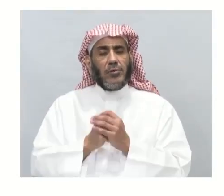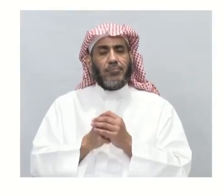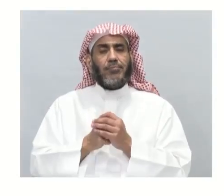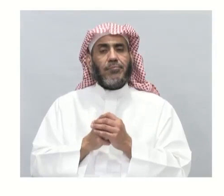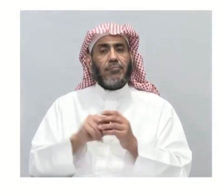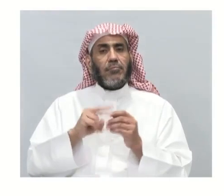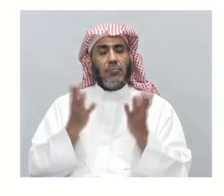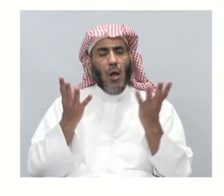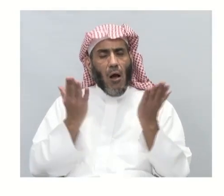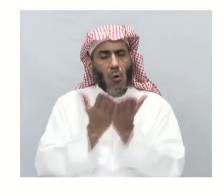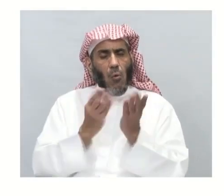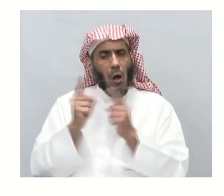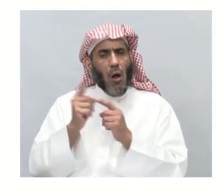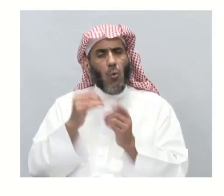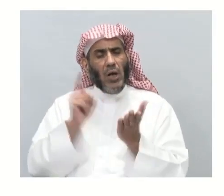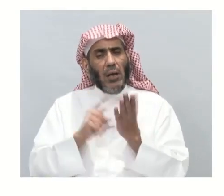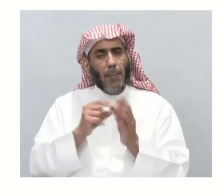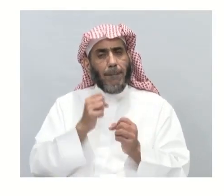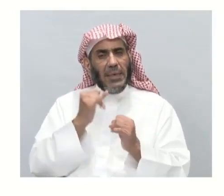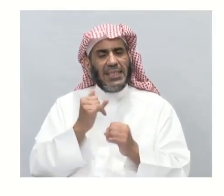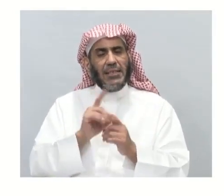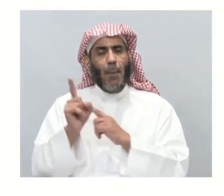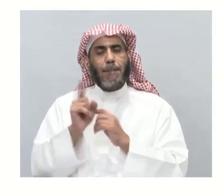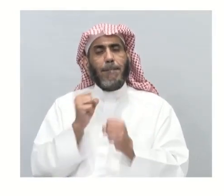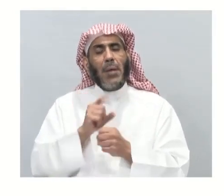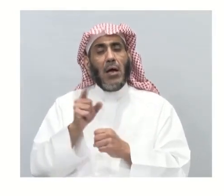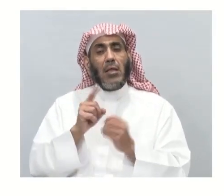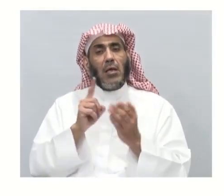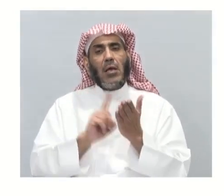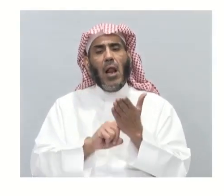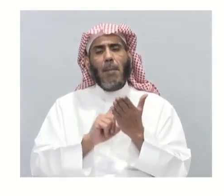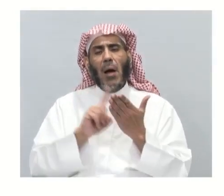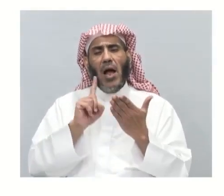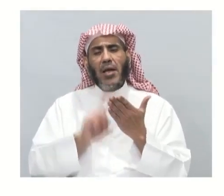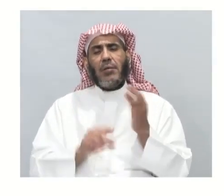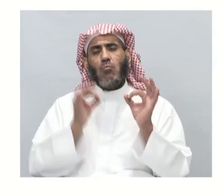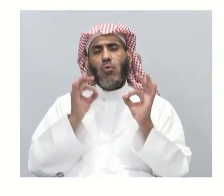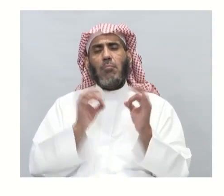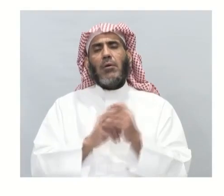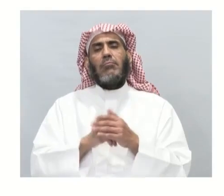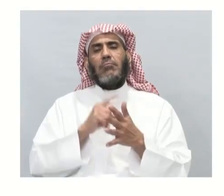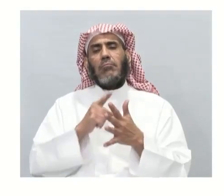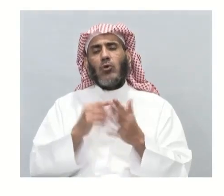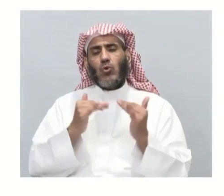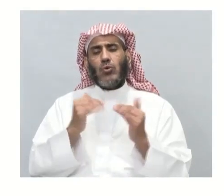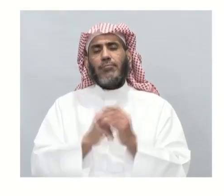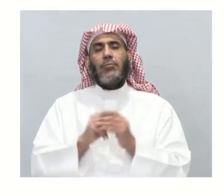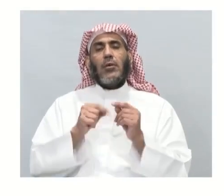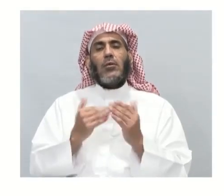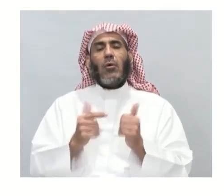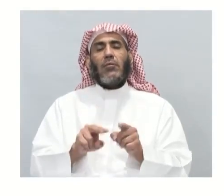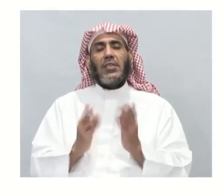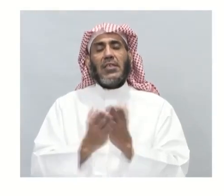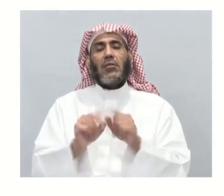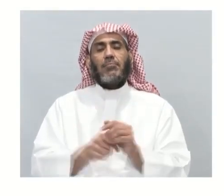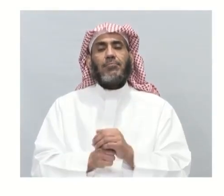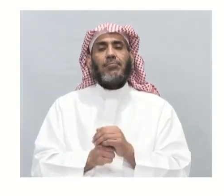لكن نؤكد على مساله الالتزام بهذه المعايير وهذا ان شاء الله تعالى ما سنتوقف عنده في درسنا لهذا